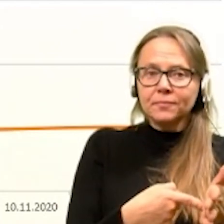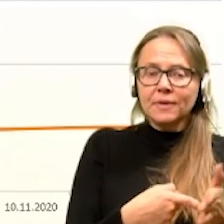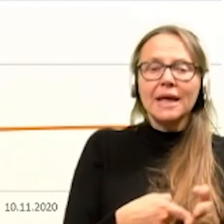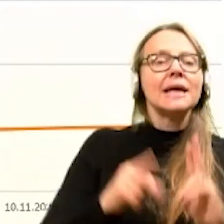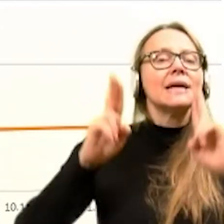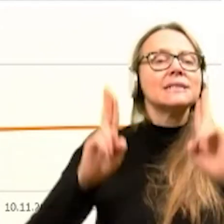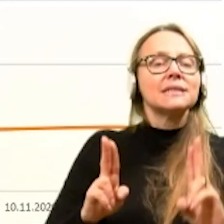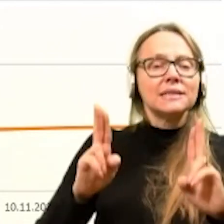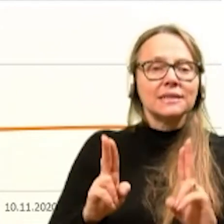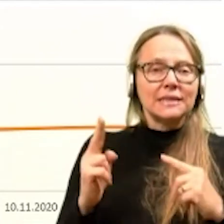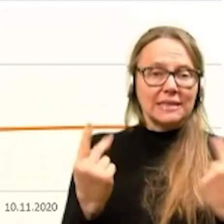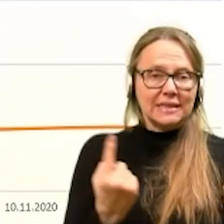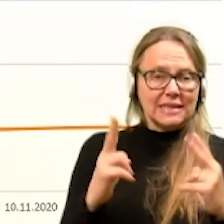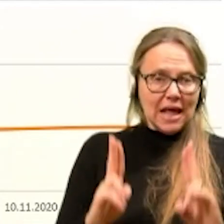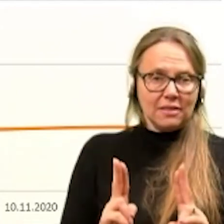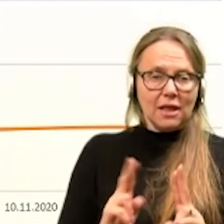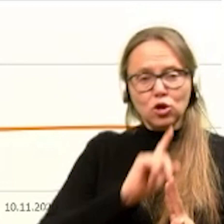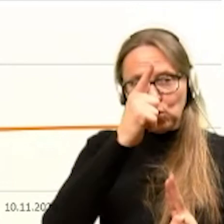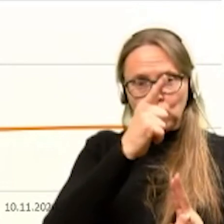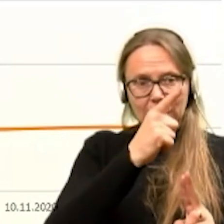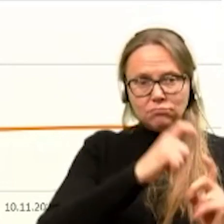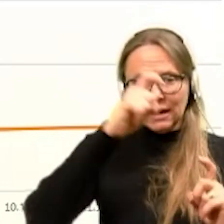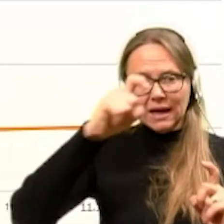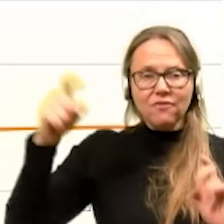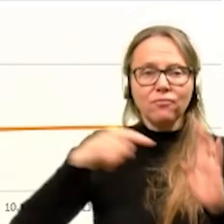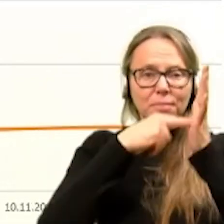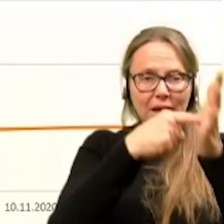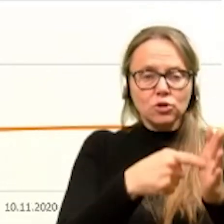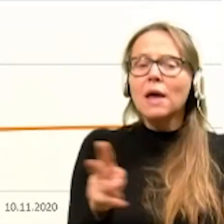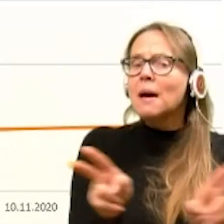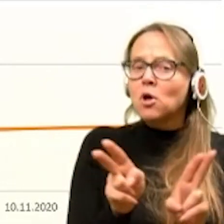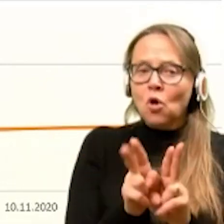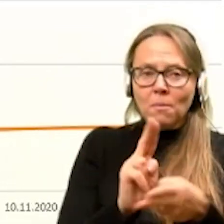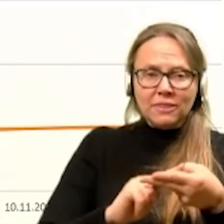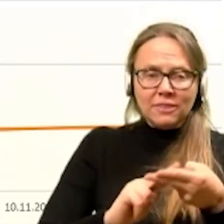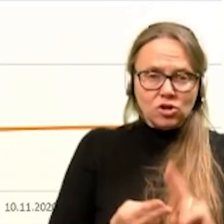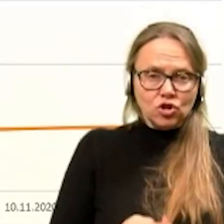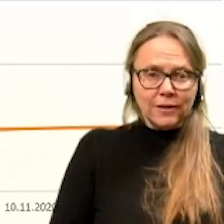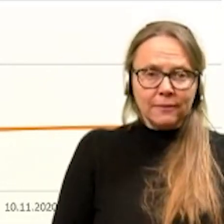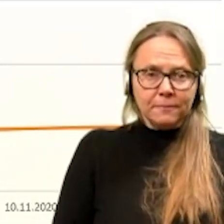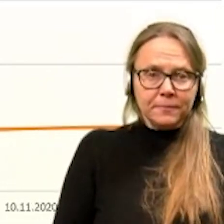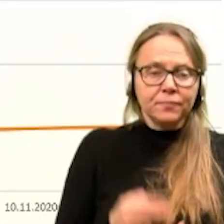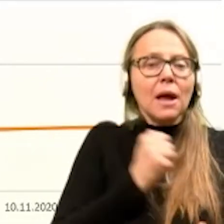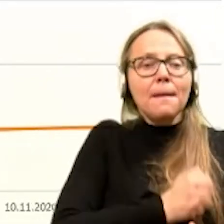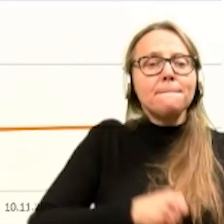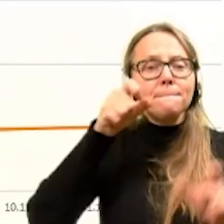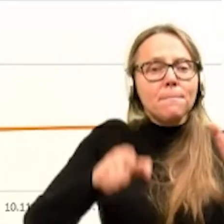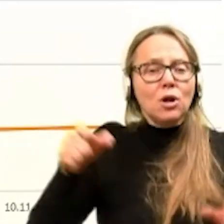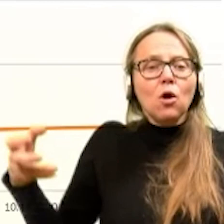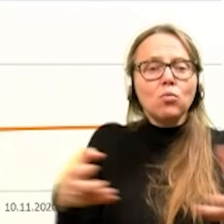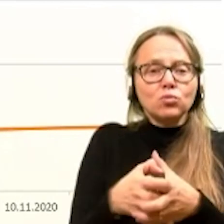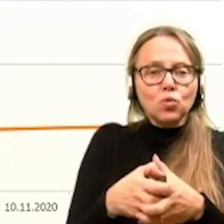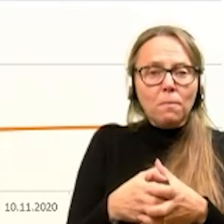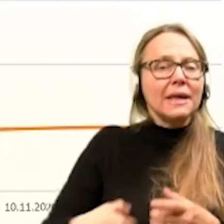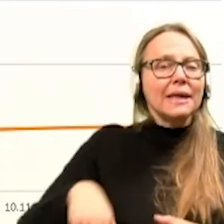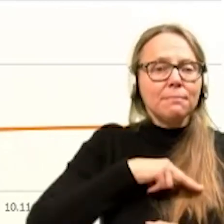stanje drugi graf prikazuje to stanje na podoben način. Skratka, bolnikov skupaj imamo